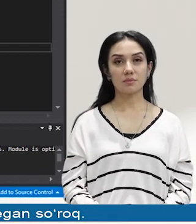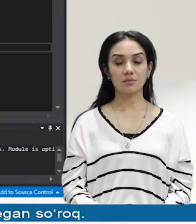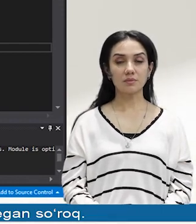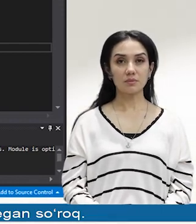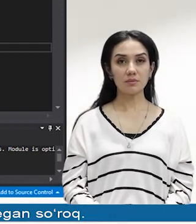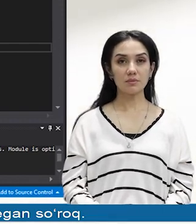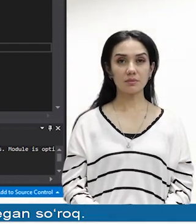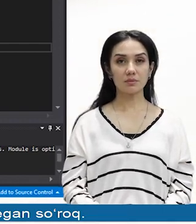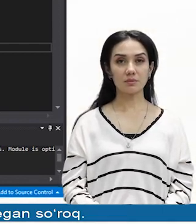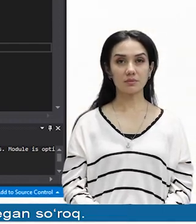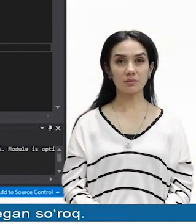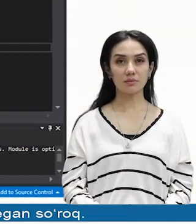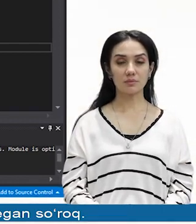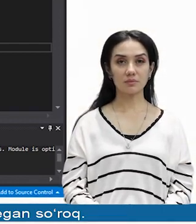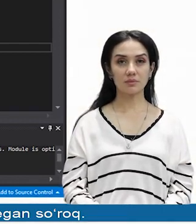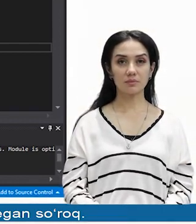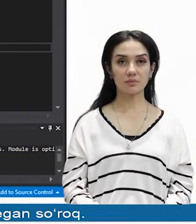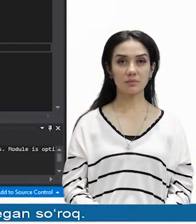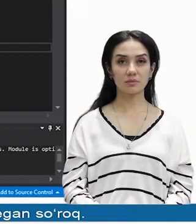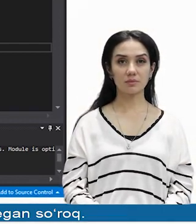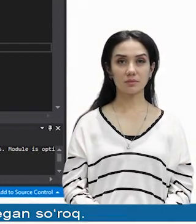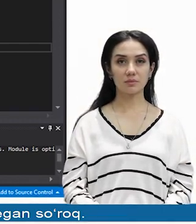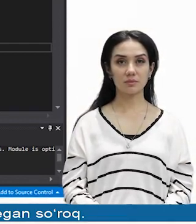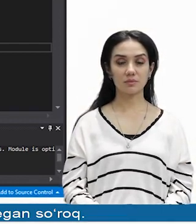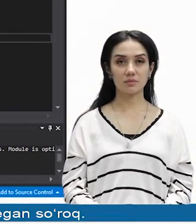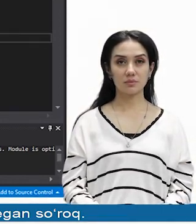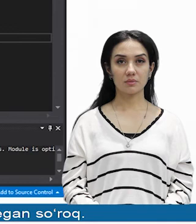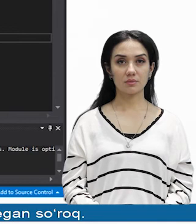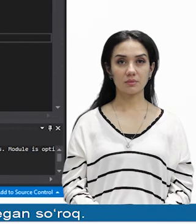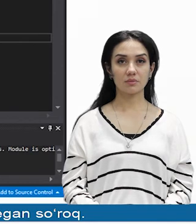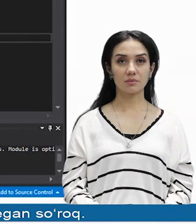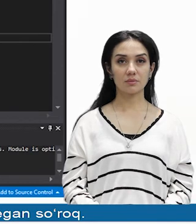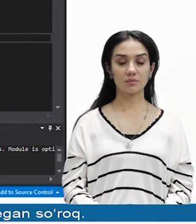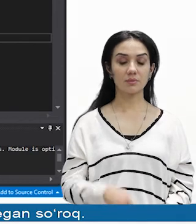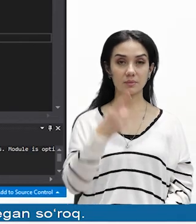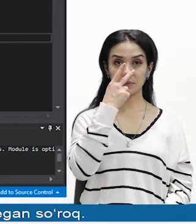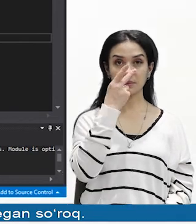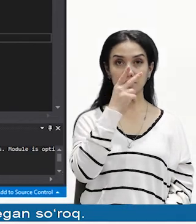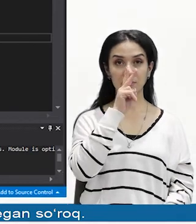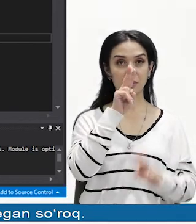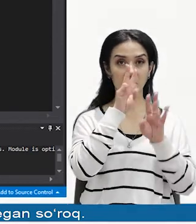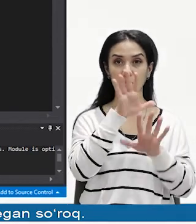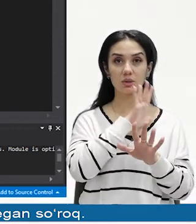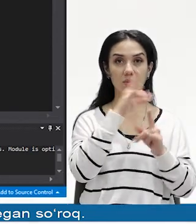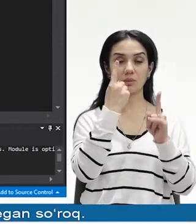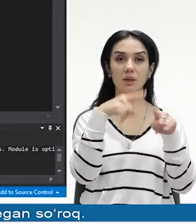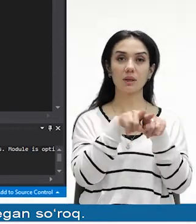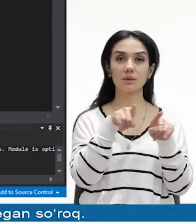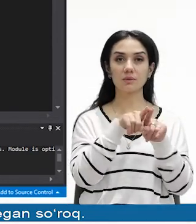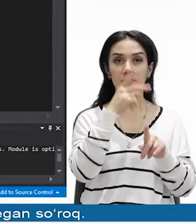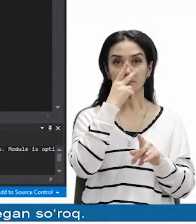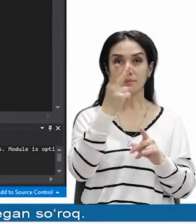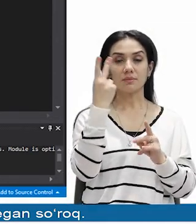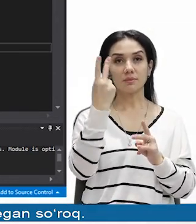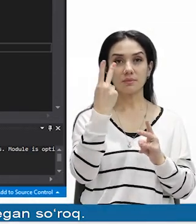bo'ladi. Xo'p, manfiy, musbat, manfiy. Tushunarli. Keyin bitta narsani sizlarga ko'rsatmadim. Ya'ni